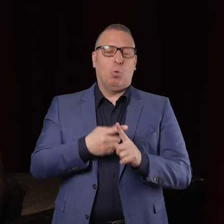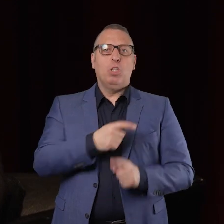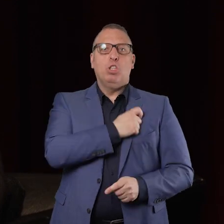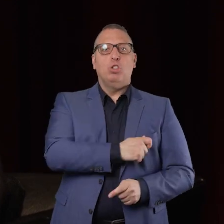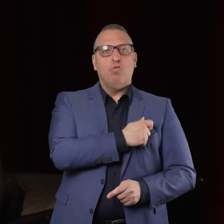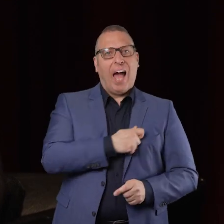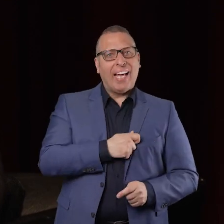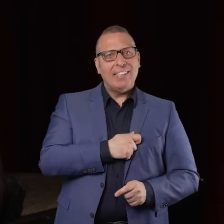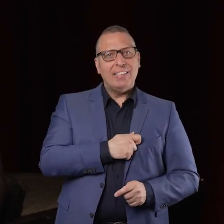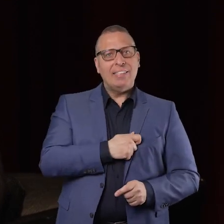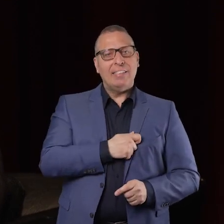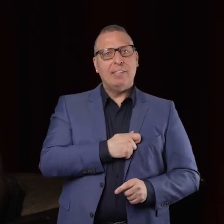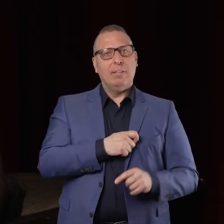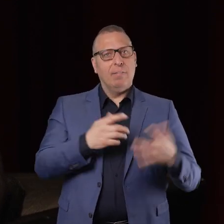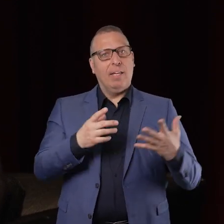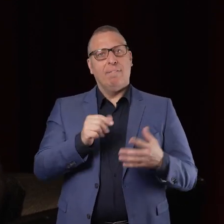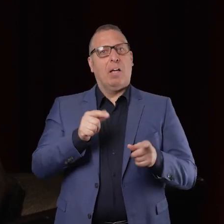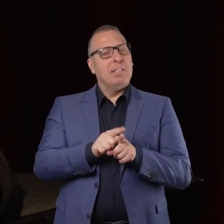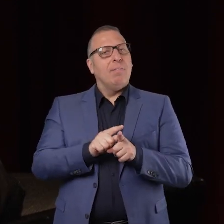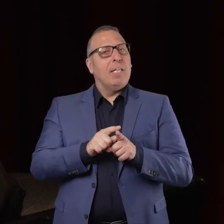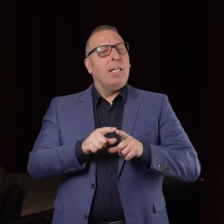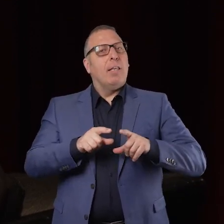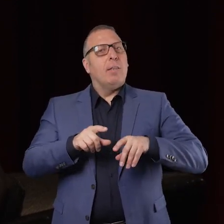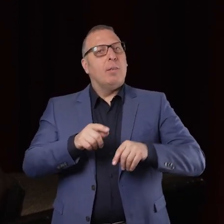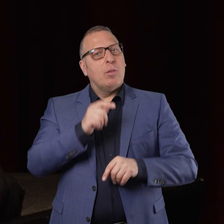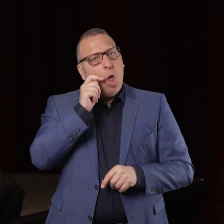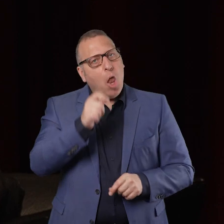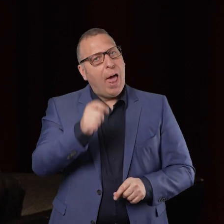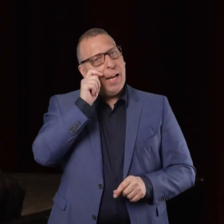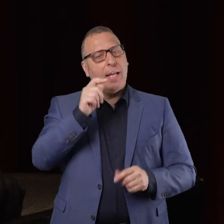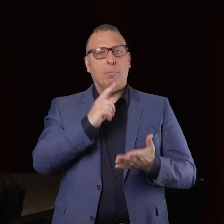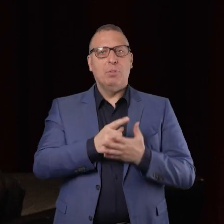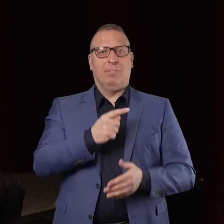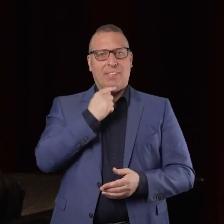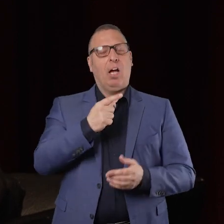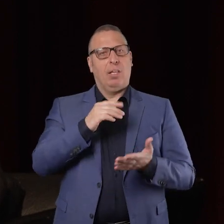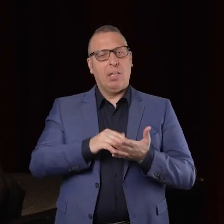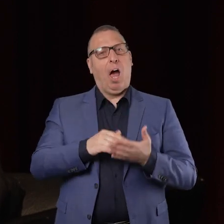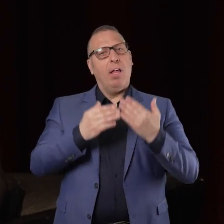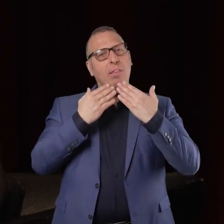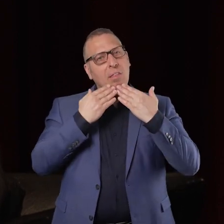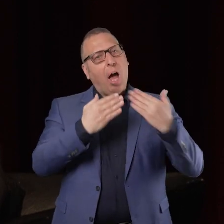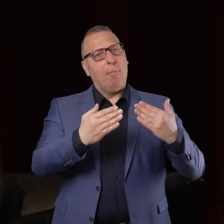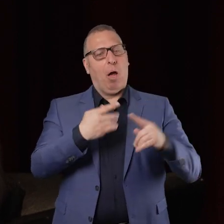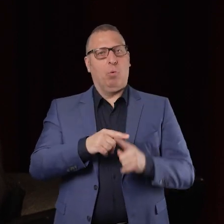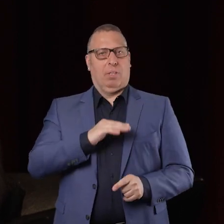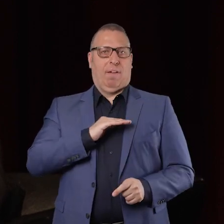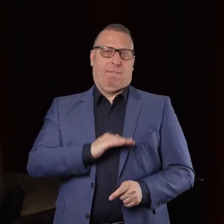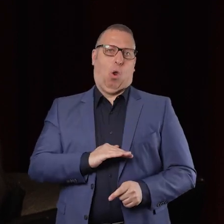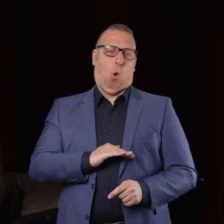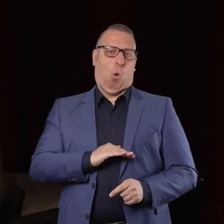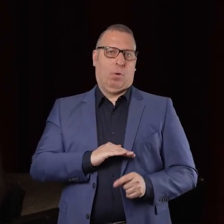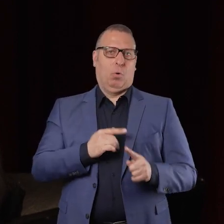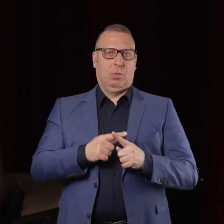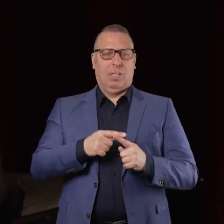Und dass die Schweiz das so, fast schon toleriert hat, das ist wirklich, da muss man wirklich sehr froh und dankbar